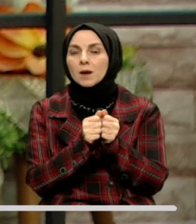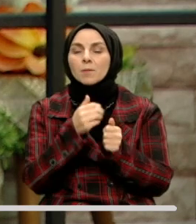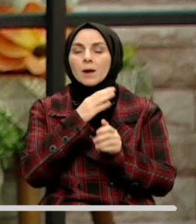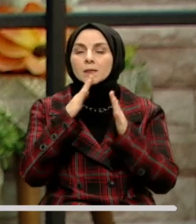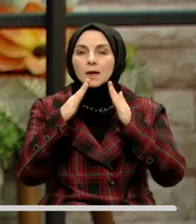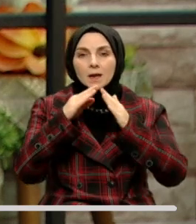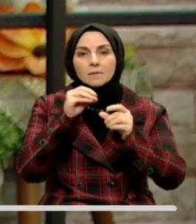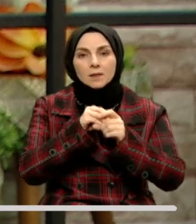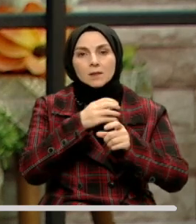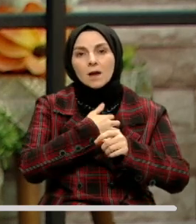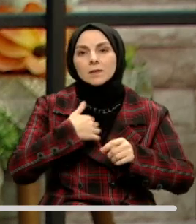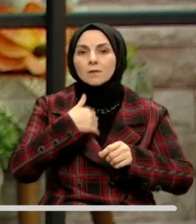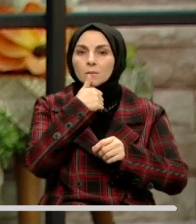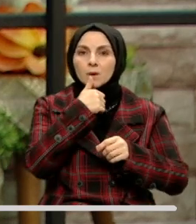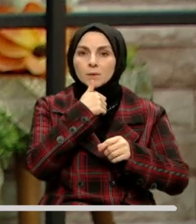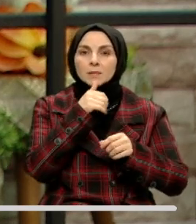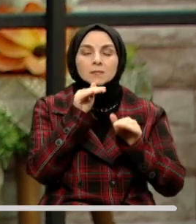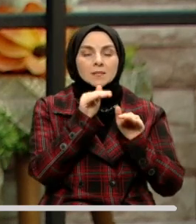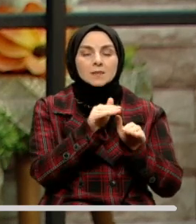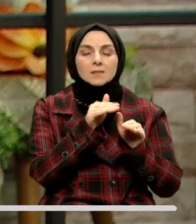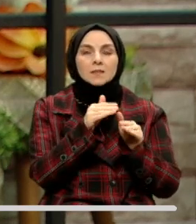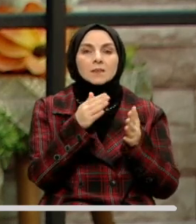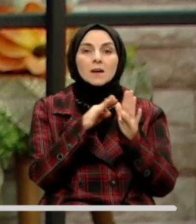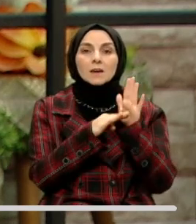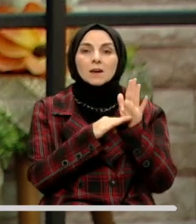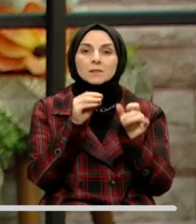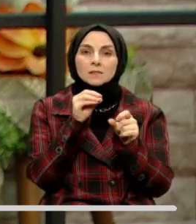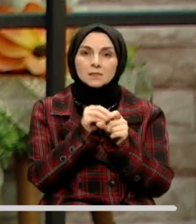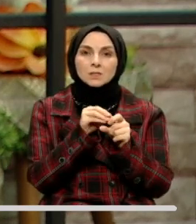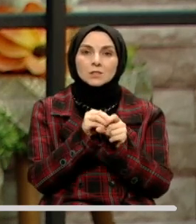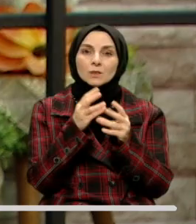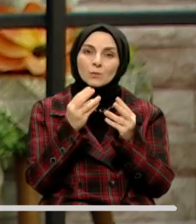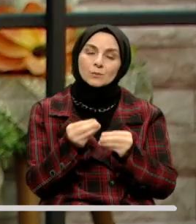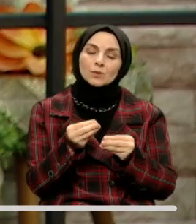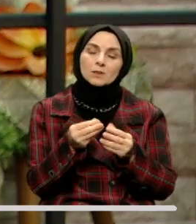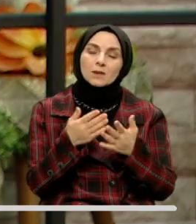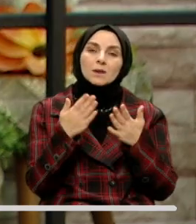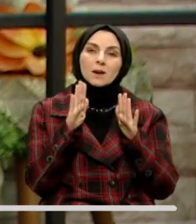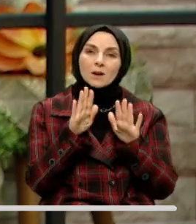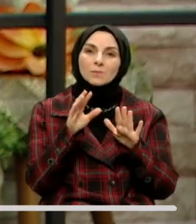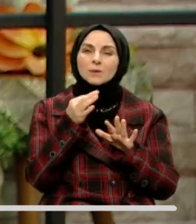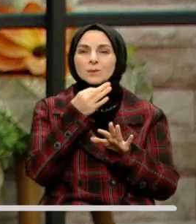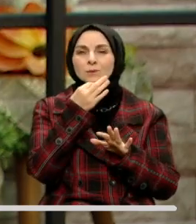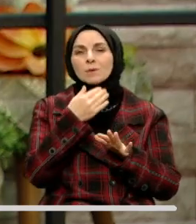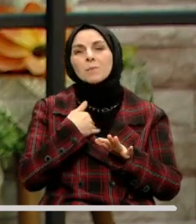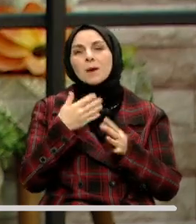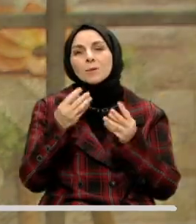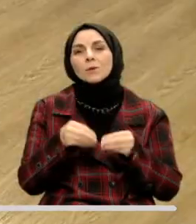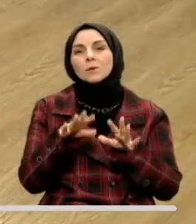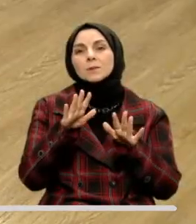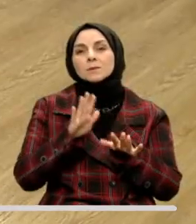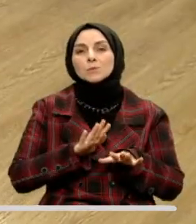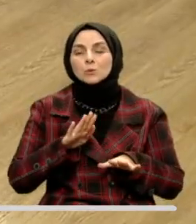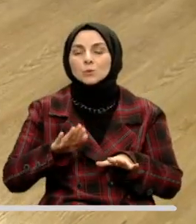yer edinecekler hayatın içerisinde çocuklar. Ama ne olur yansıtmalı özdeşim yapmadan, ya ben olamadım yavrum olsun. İşte